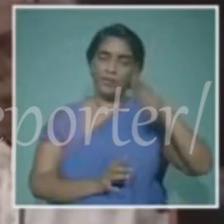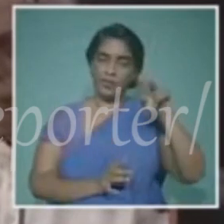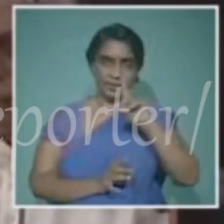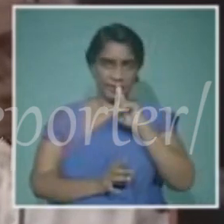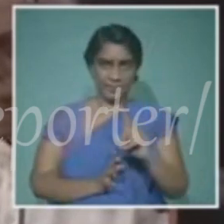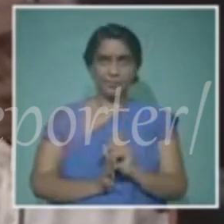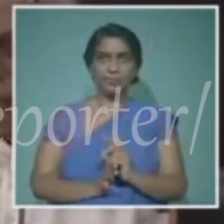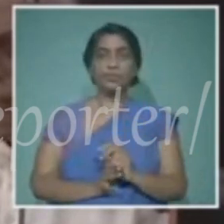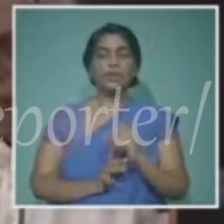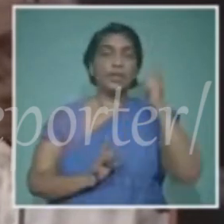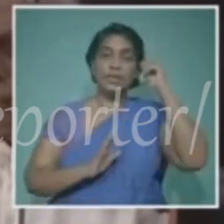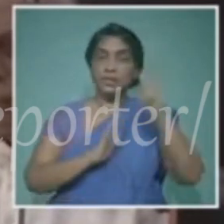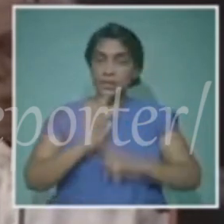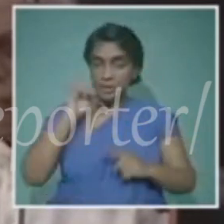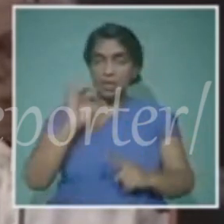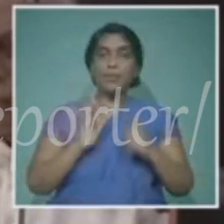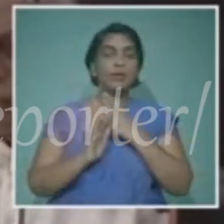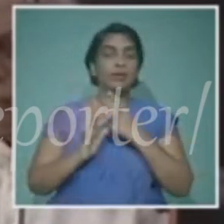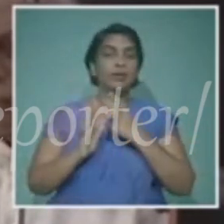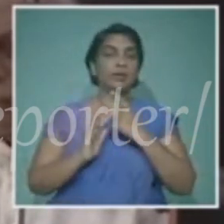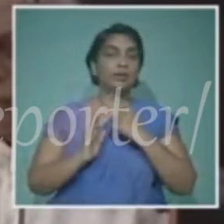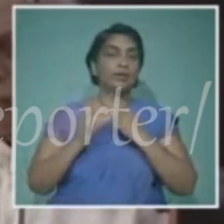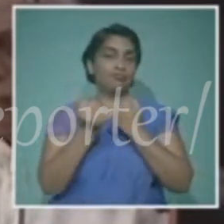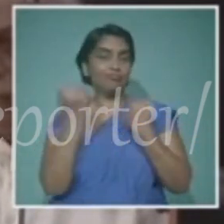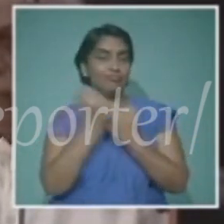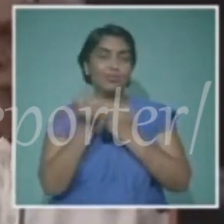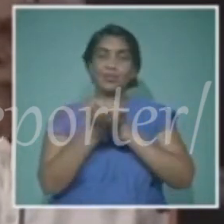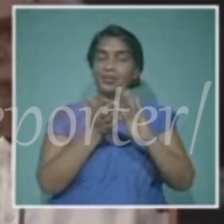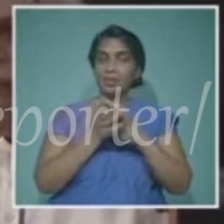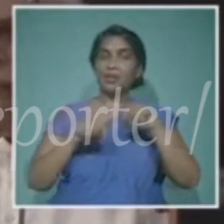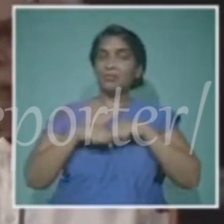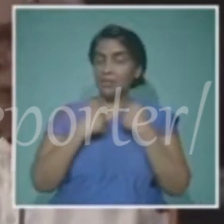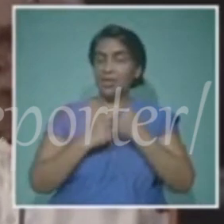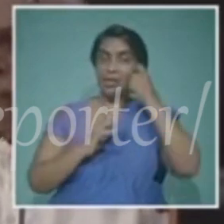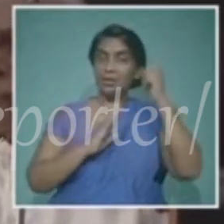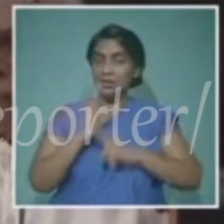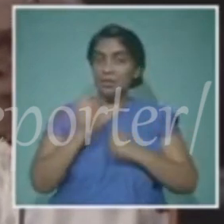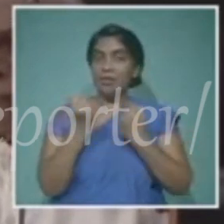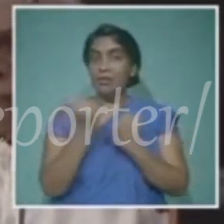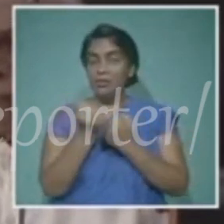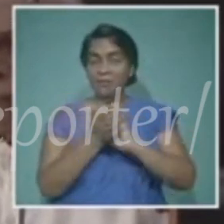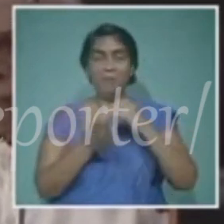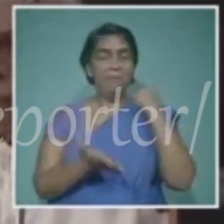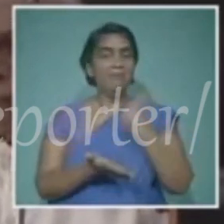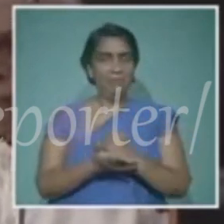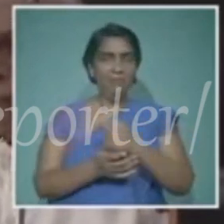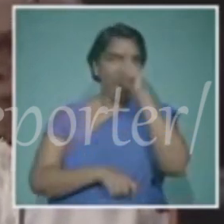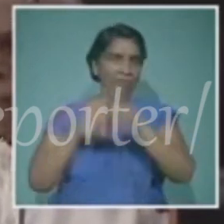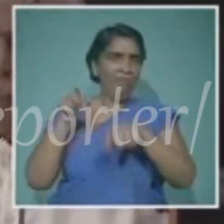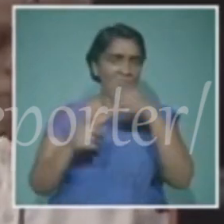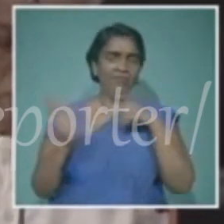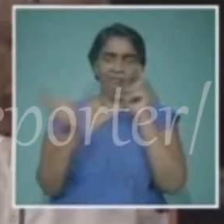කළා. ජපාන ජාත්‍යන්තර සහයෝගතා ආයතනයේ සහ ජපාන ජාත්‍යන්තර සහයෝගතා බැංකුවේ නියෝජිතයන් සමගත්